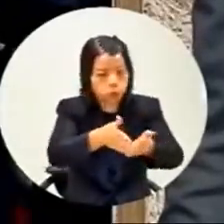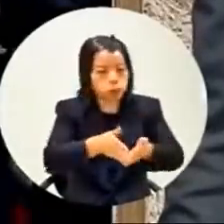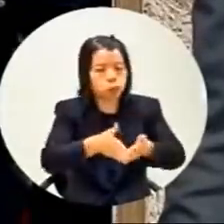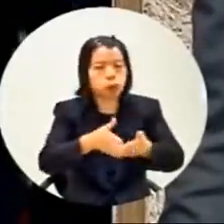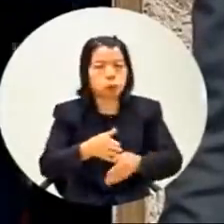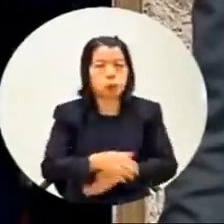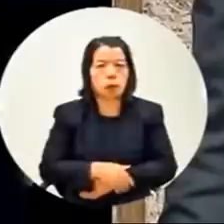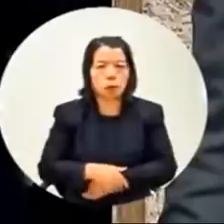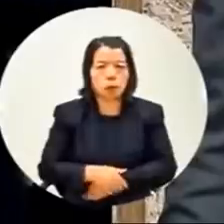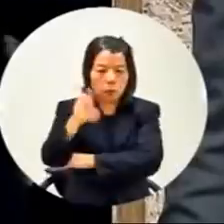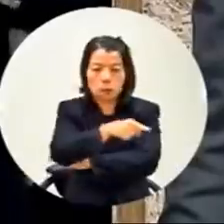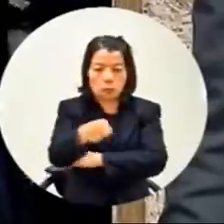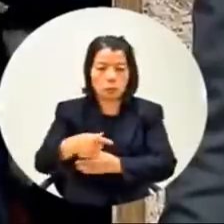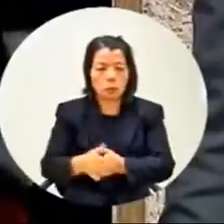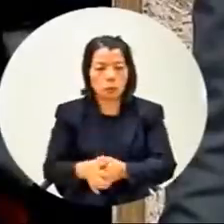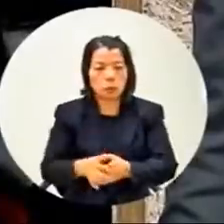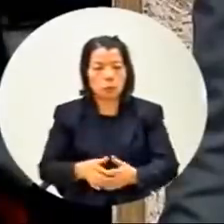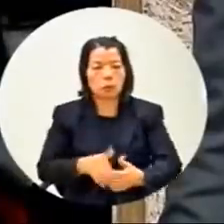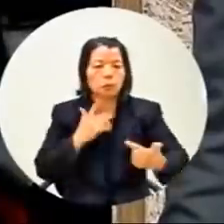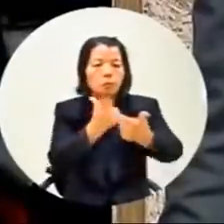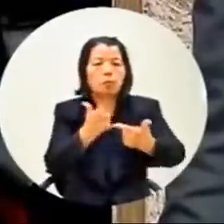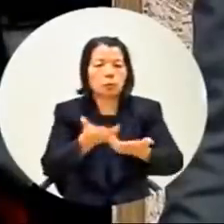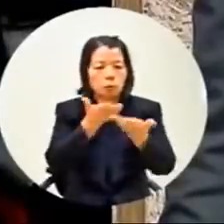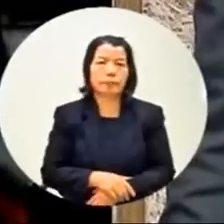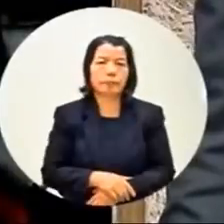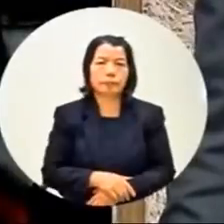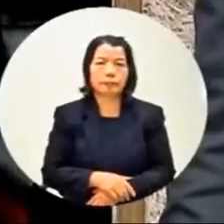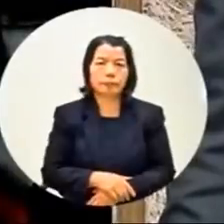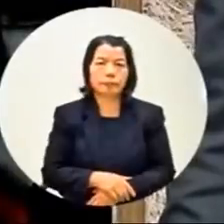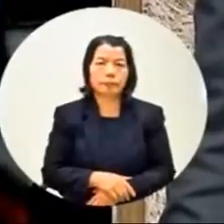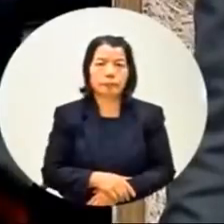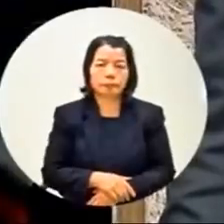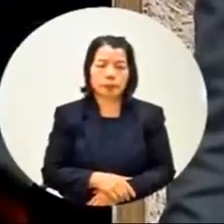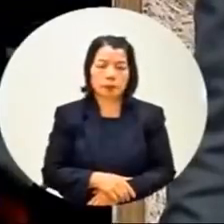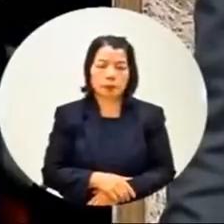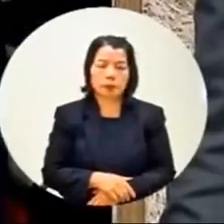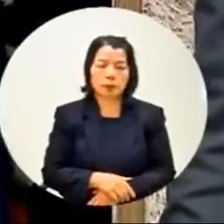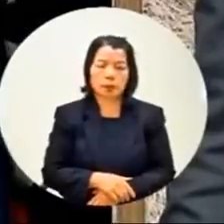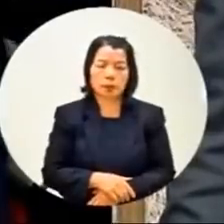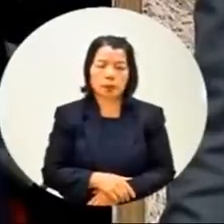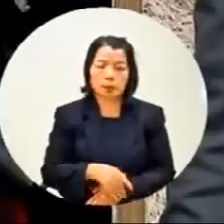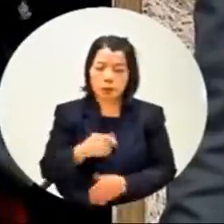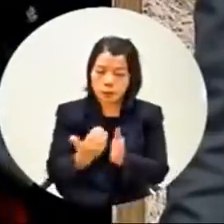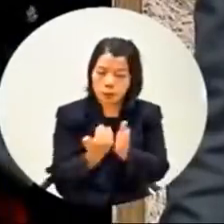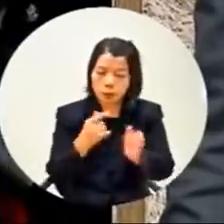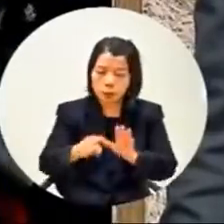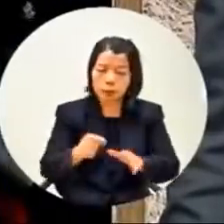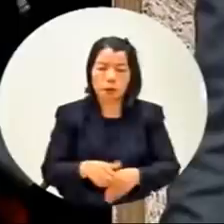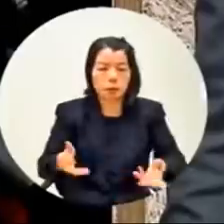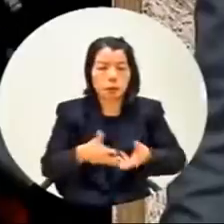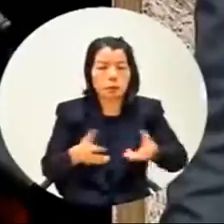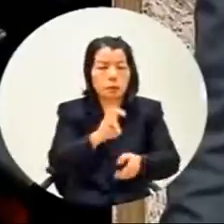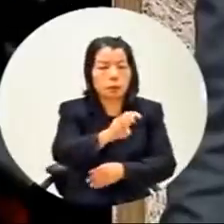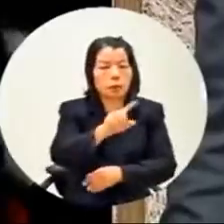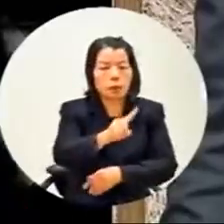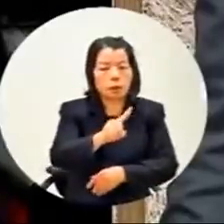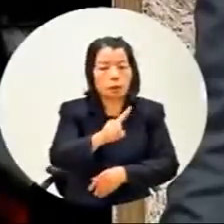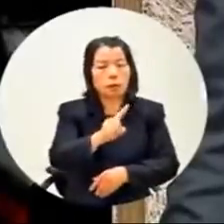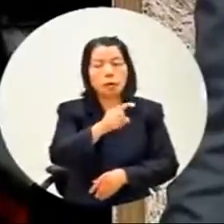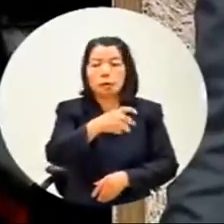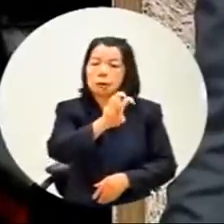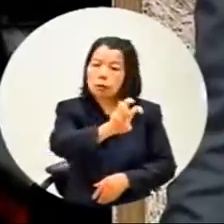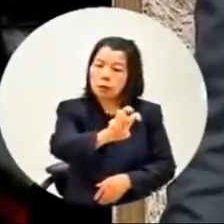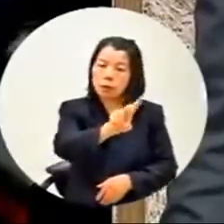要高雄市政府就要给他？我真的百思不得其解啊！照理讲，当时有一个开发32公顷，一个开